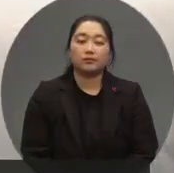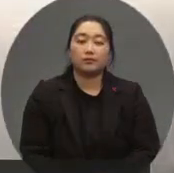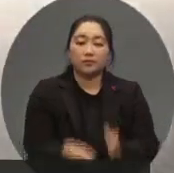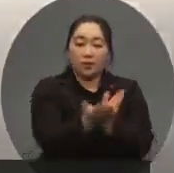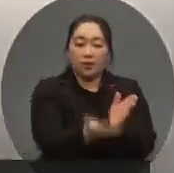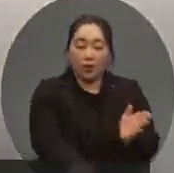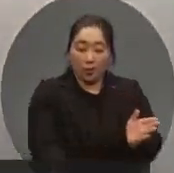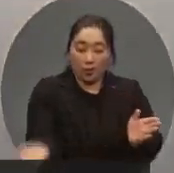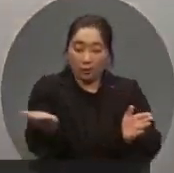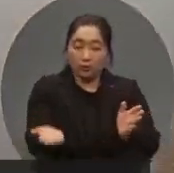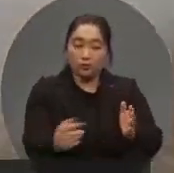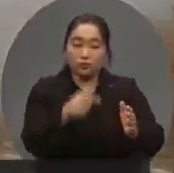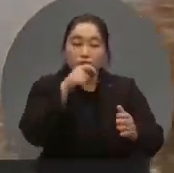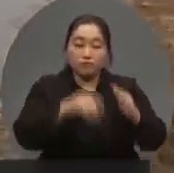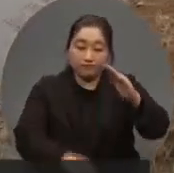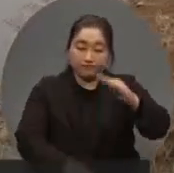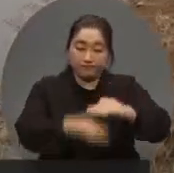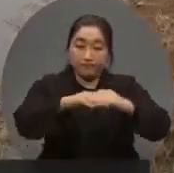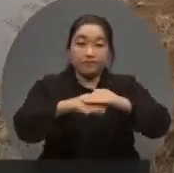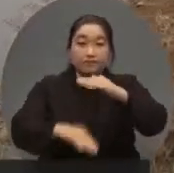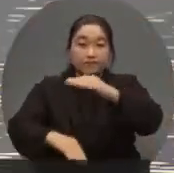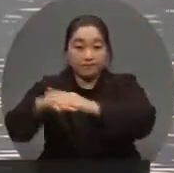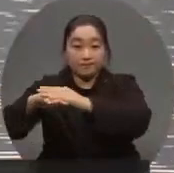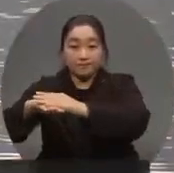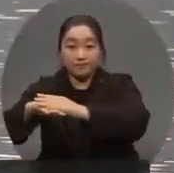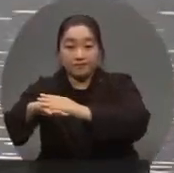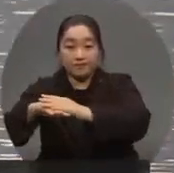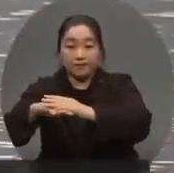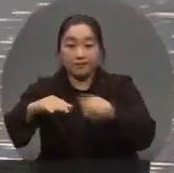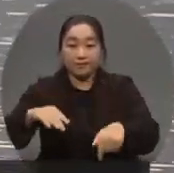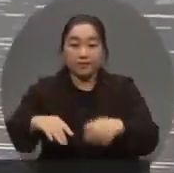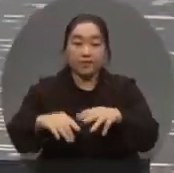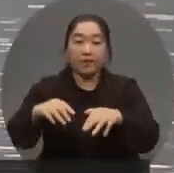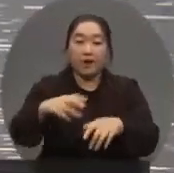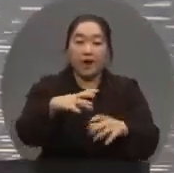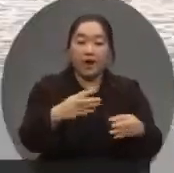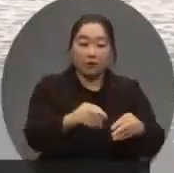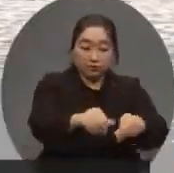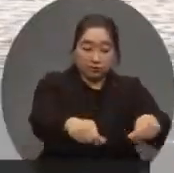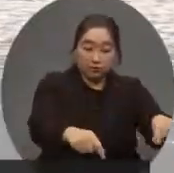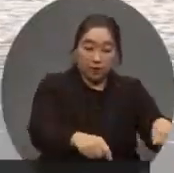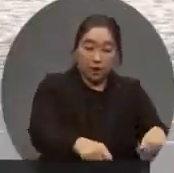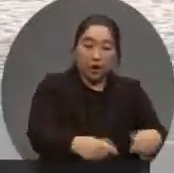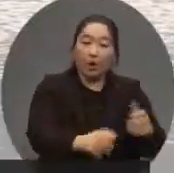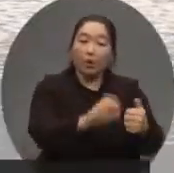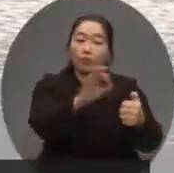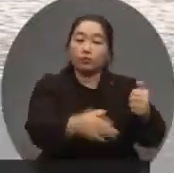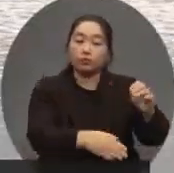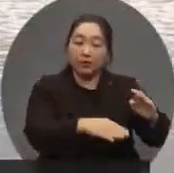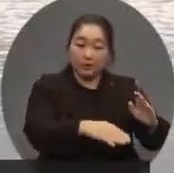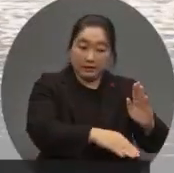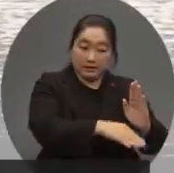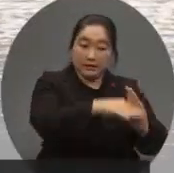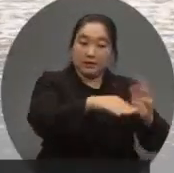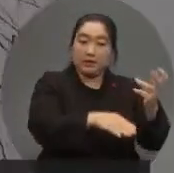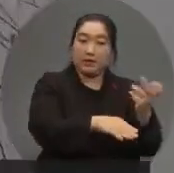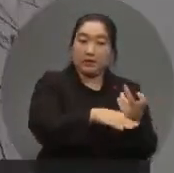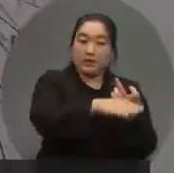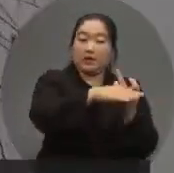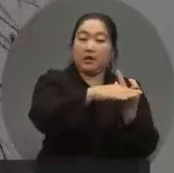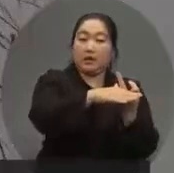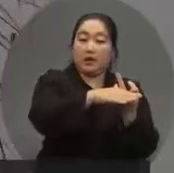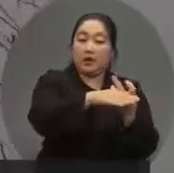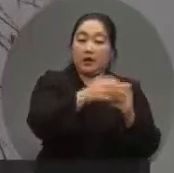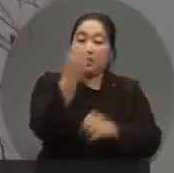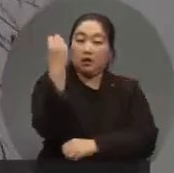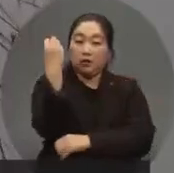저수지에 물이 가득 찼습니다. 높아진 수위의 저수지역 기슭은 절반 이상이 물에 잠겼고 호수 바닥에 뿌리 내린